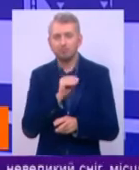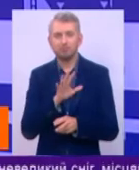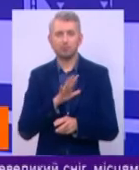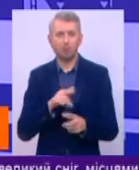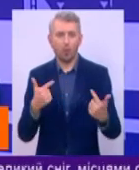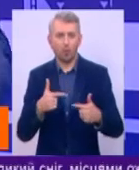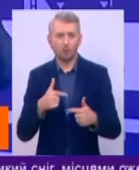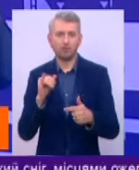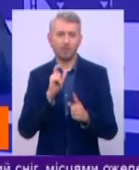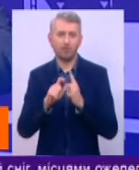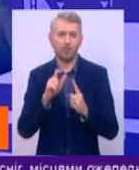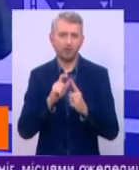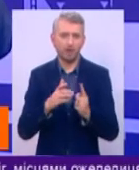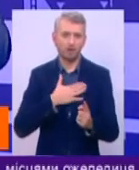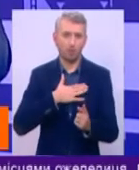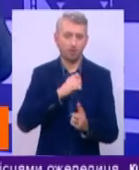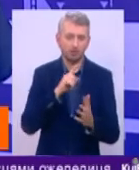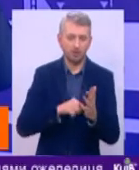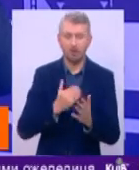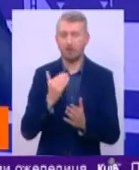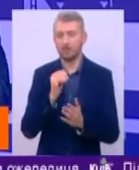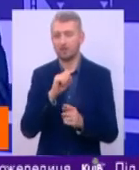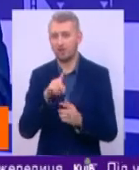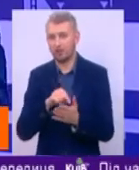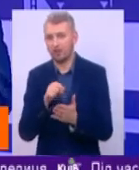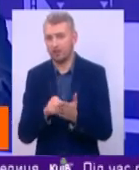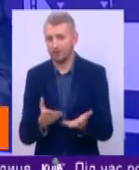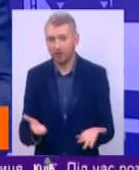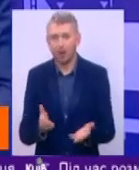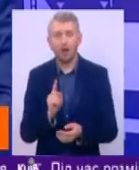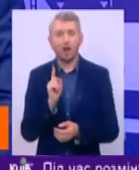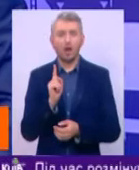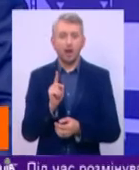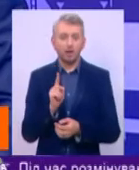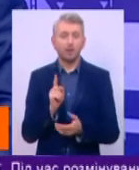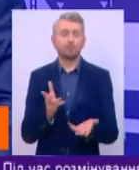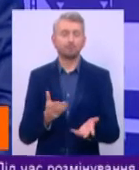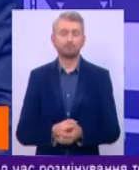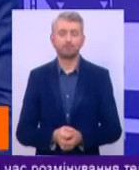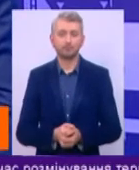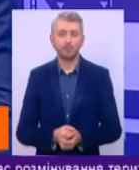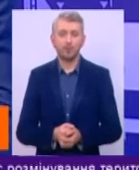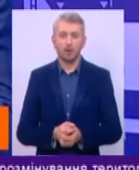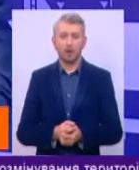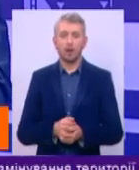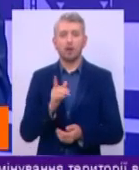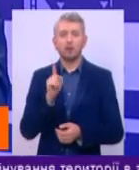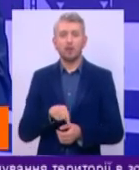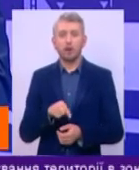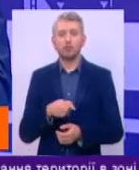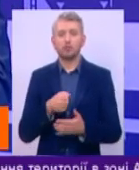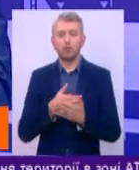гостем студії і відповідати на мої запитання, на ваші запитання, шановні глядачі. Але менше з тим, долучиться також до